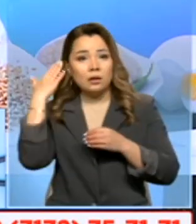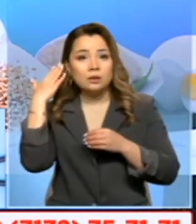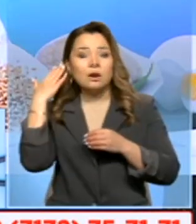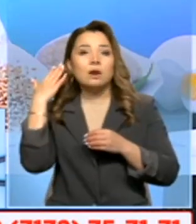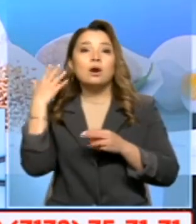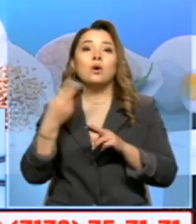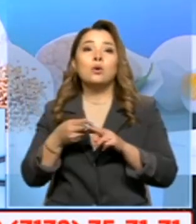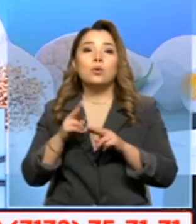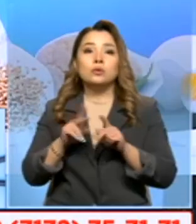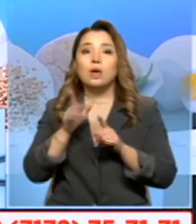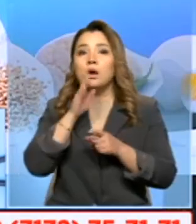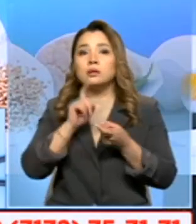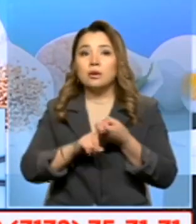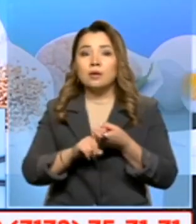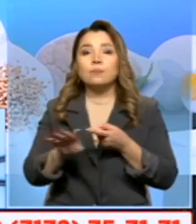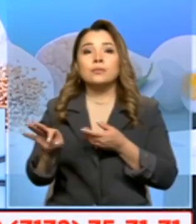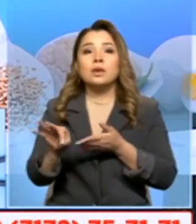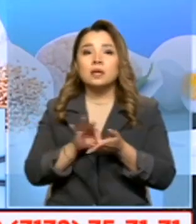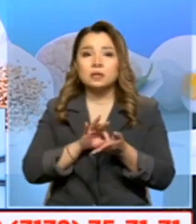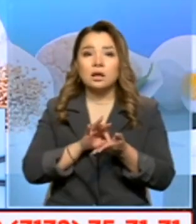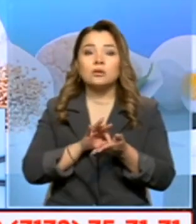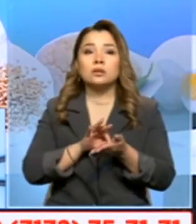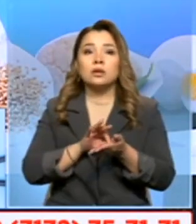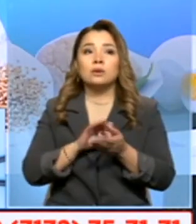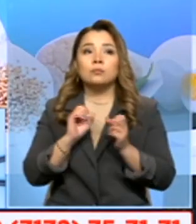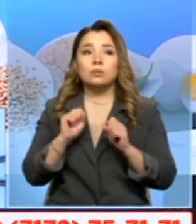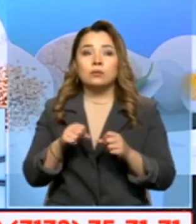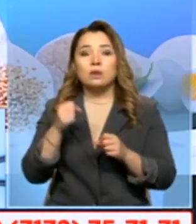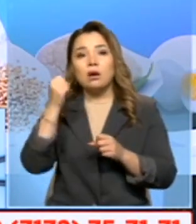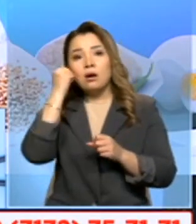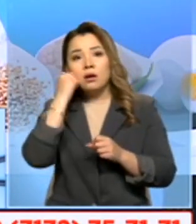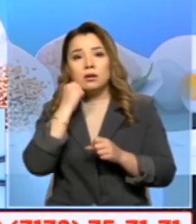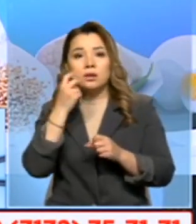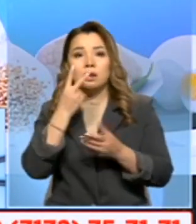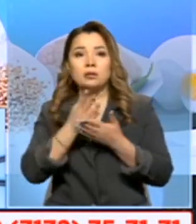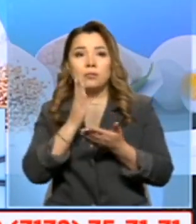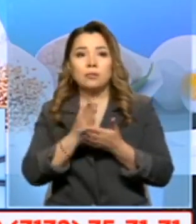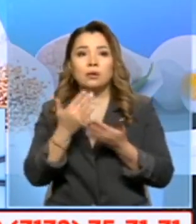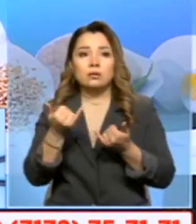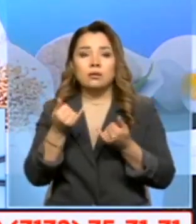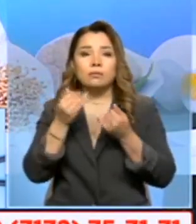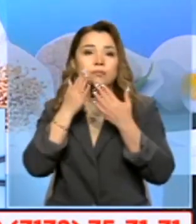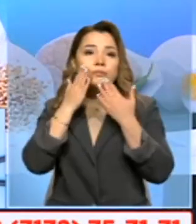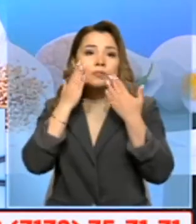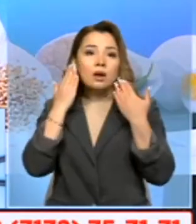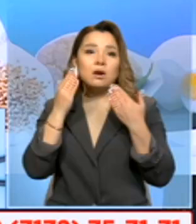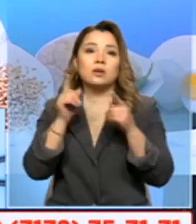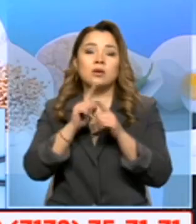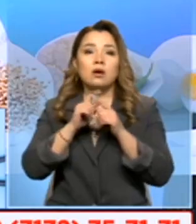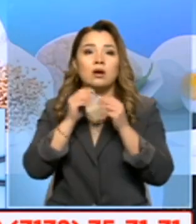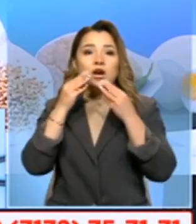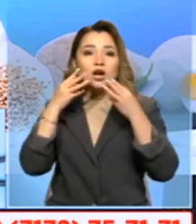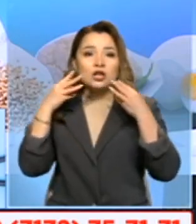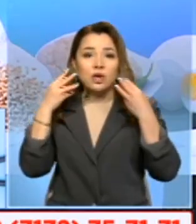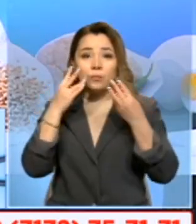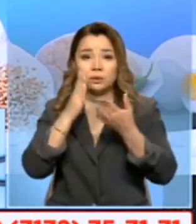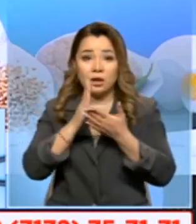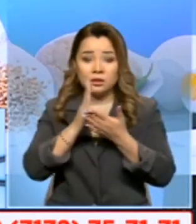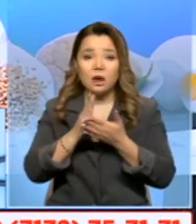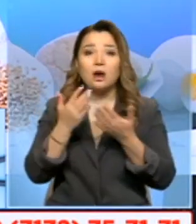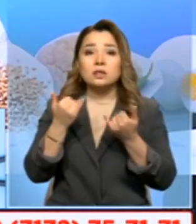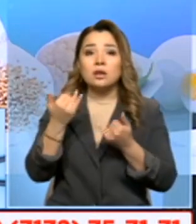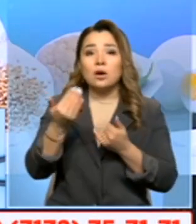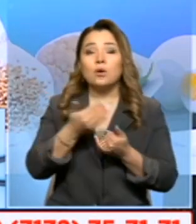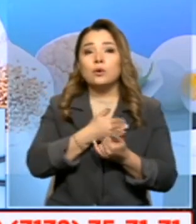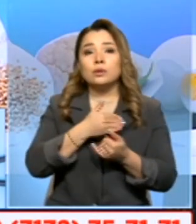менде сол кезде уақытта прям резко прям может қартайып кеттім деп айтуға болады, тезірек прям әжімдер түсе бастады. А менде сіздер